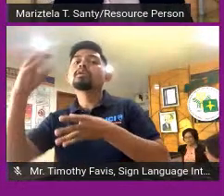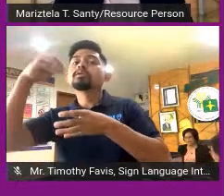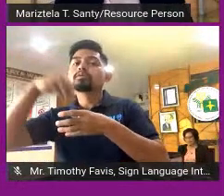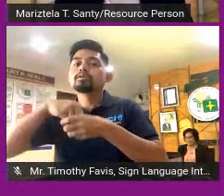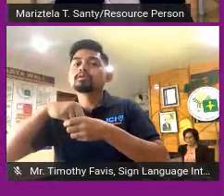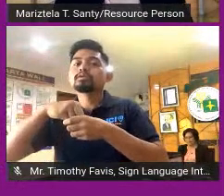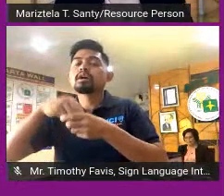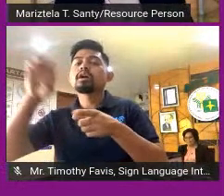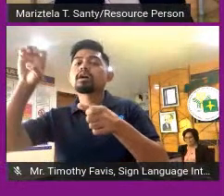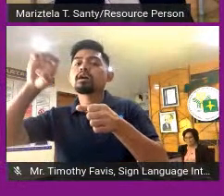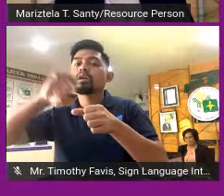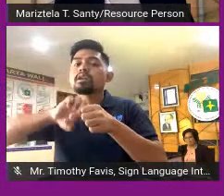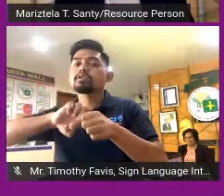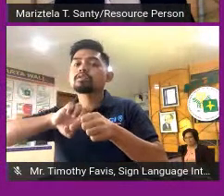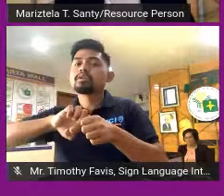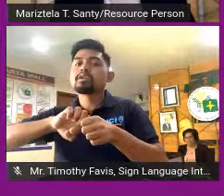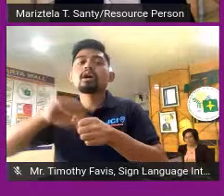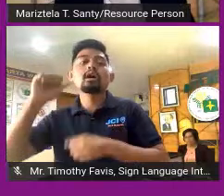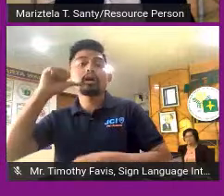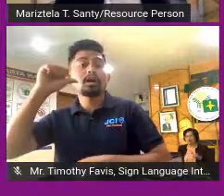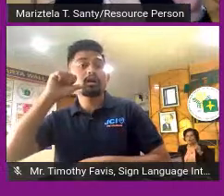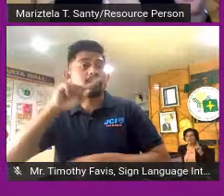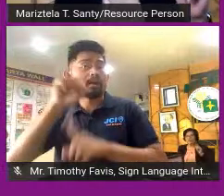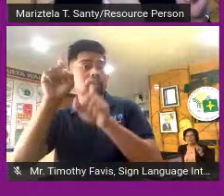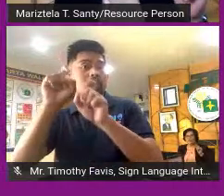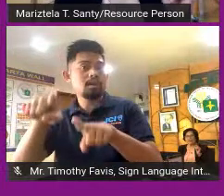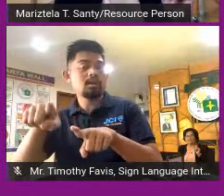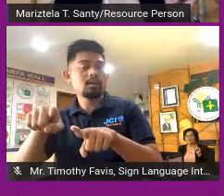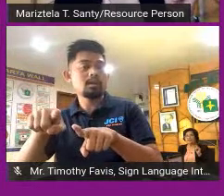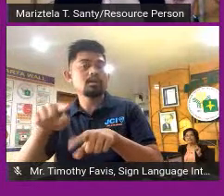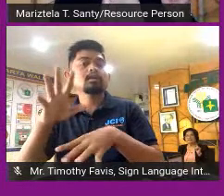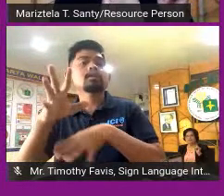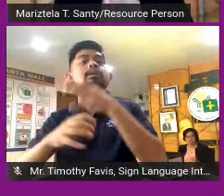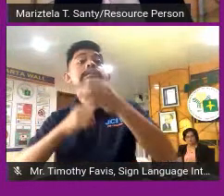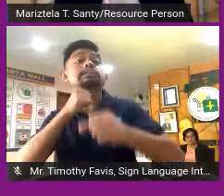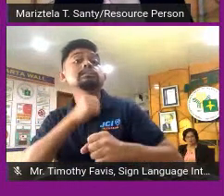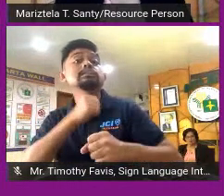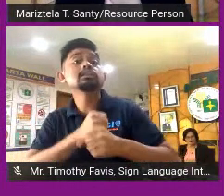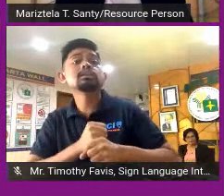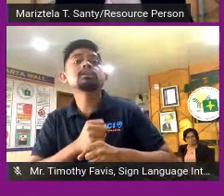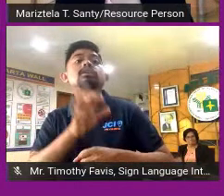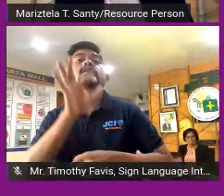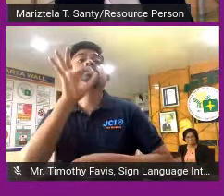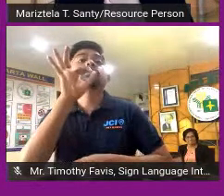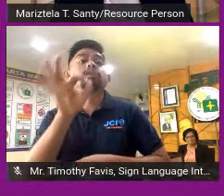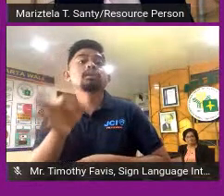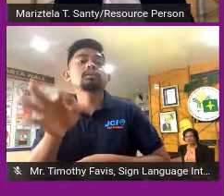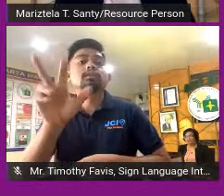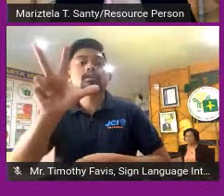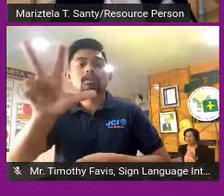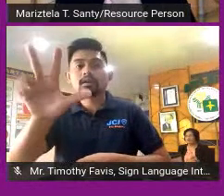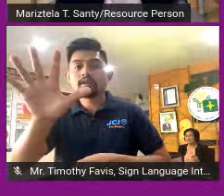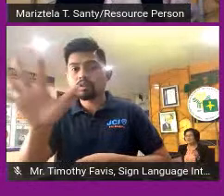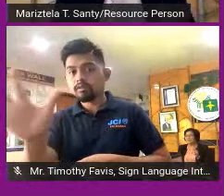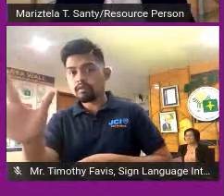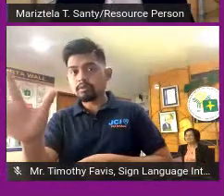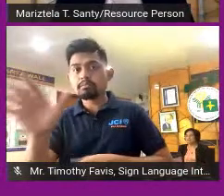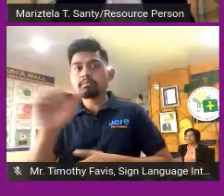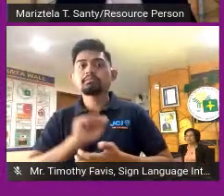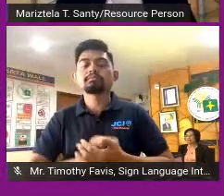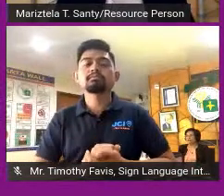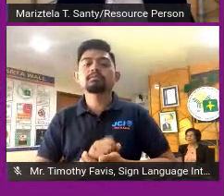ang kababaihan? It was only in 1935. It was only